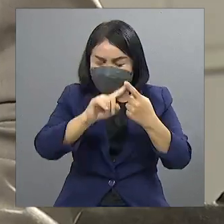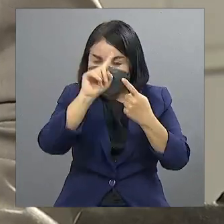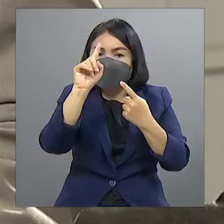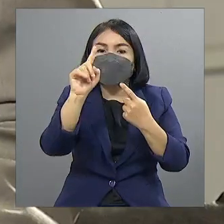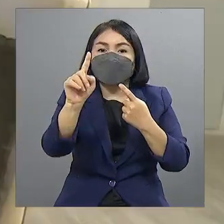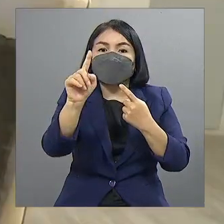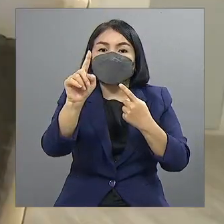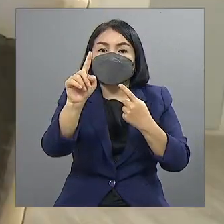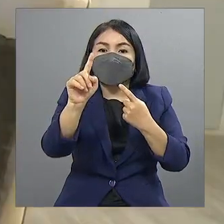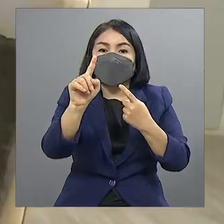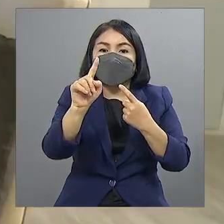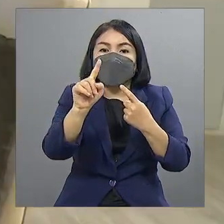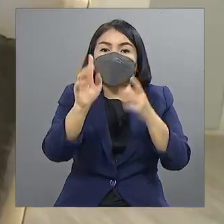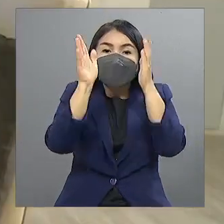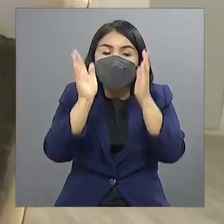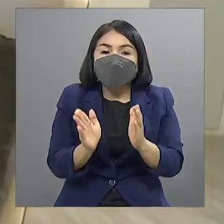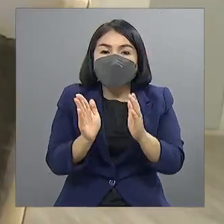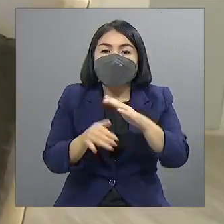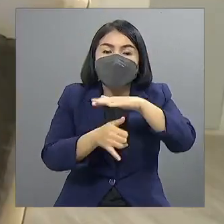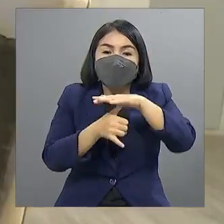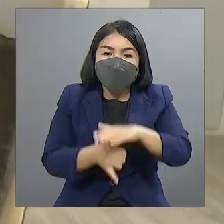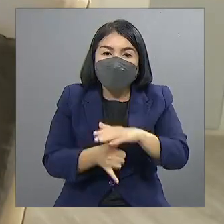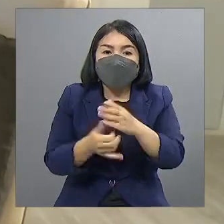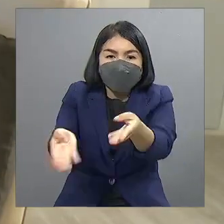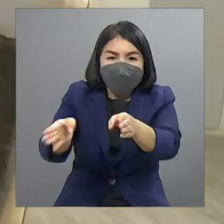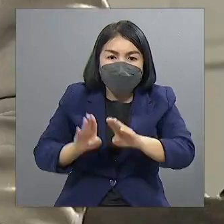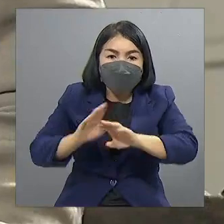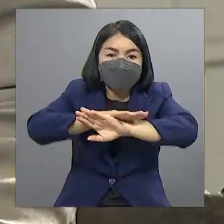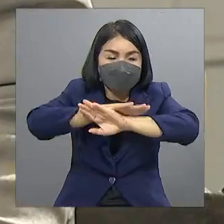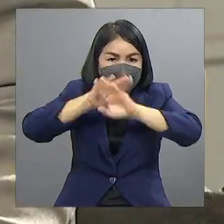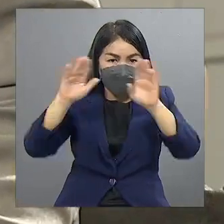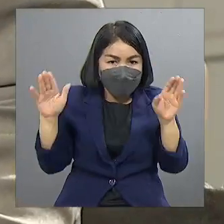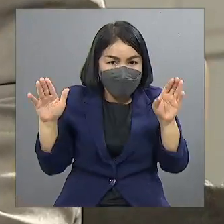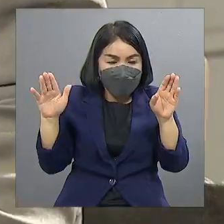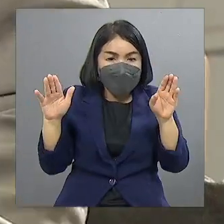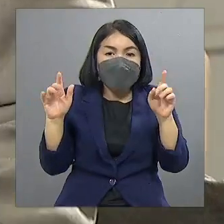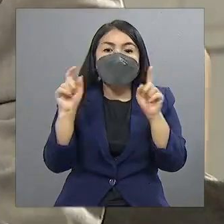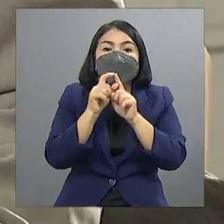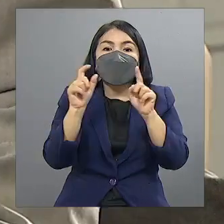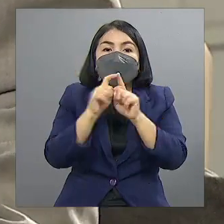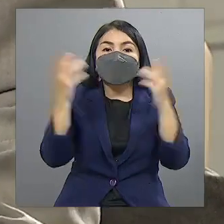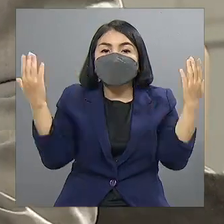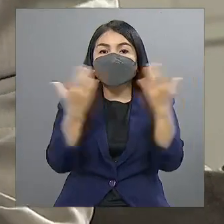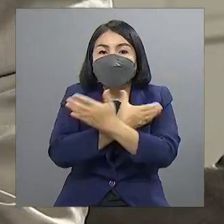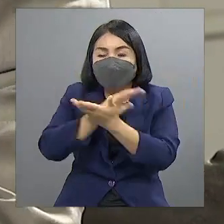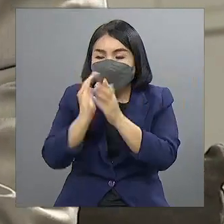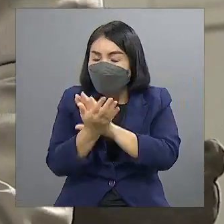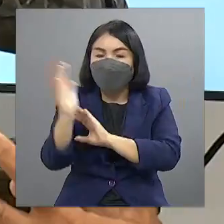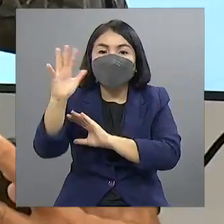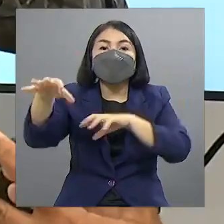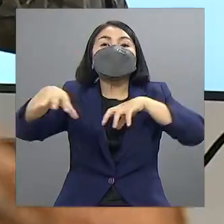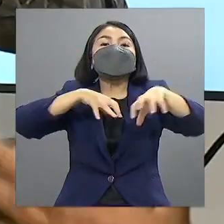ลิกทาสเรื่องที่2ก็คือผมไม่อยากใช้คำว่าเปลี่ยนแปลงการปกครองแต่ว่าจัดระเบียบการปกคร